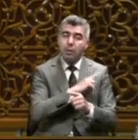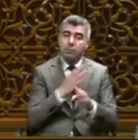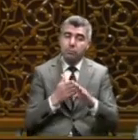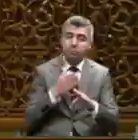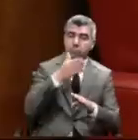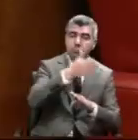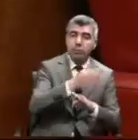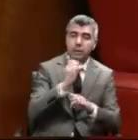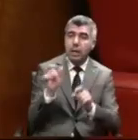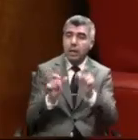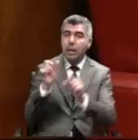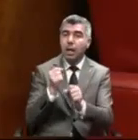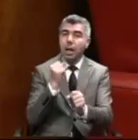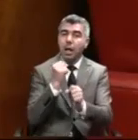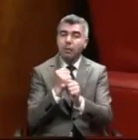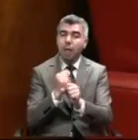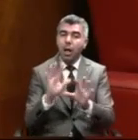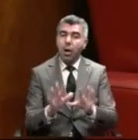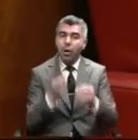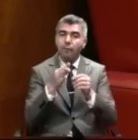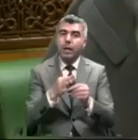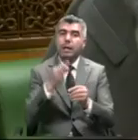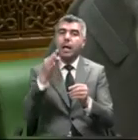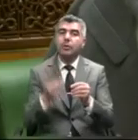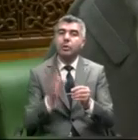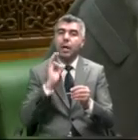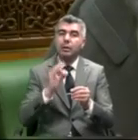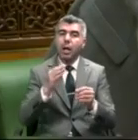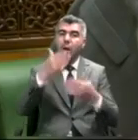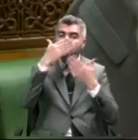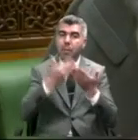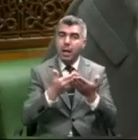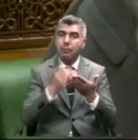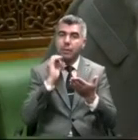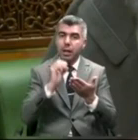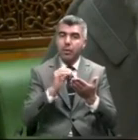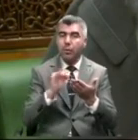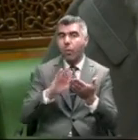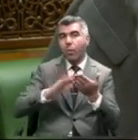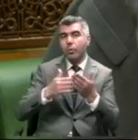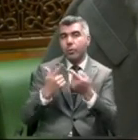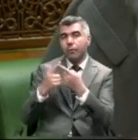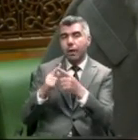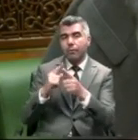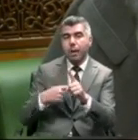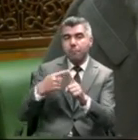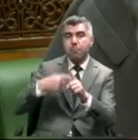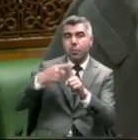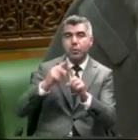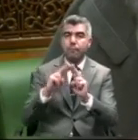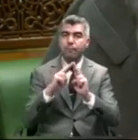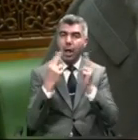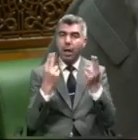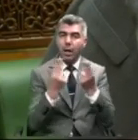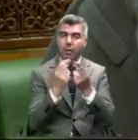المعادن بغيت تتميل الانتاج الوطني بشكل ملائم في سلاسل القيمه الوطنيه والعالميه